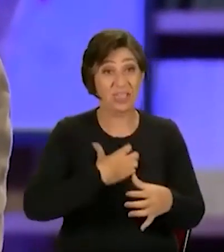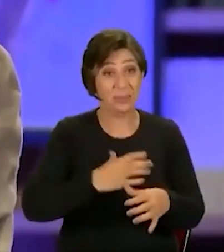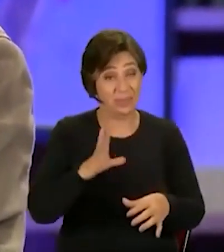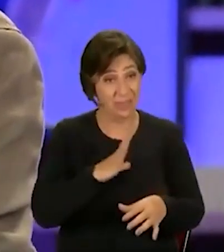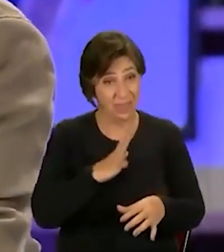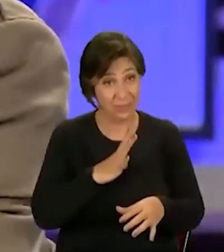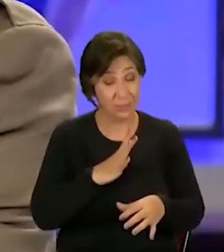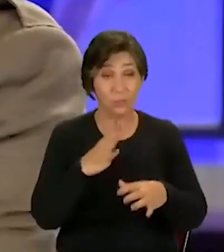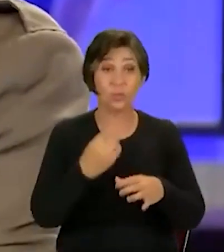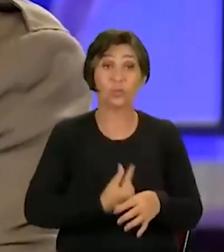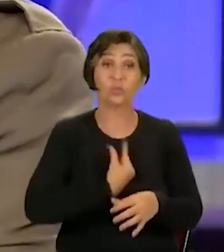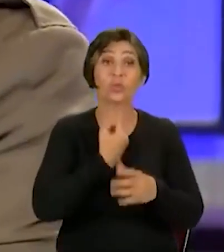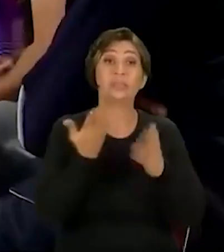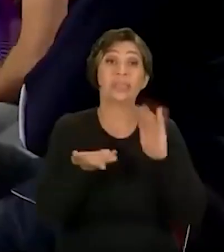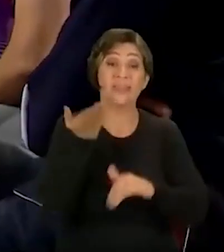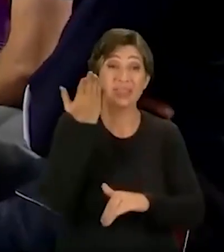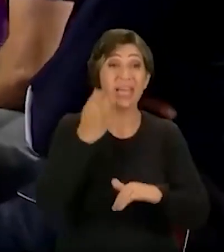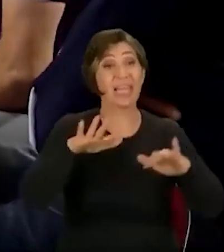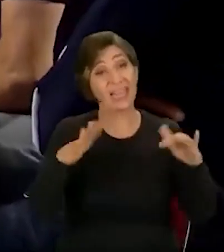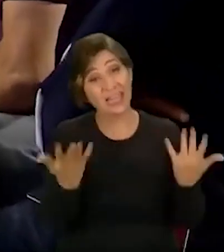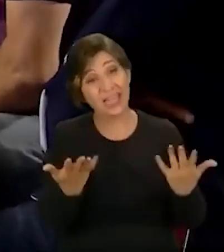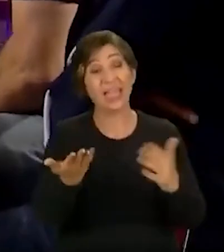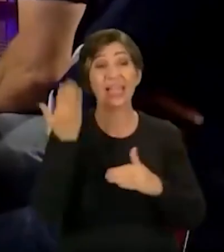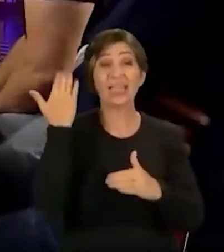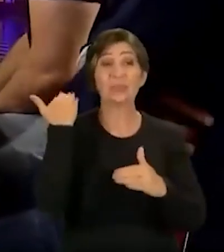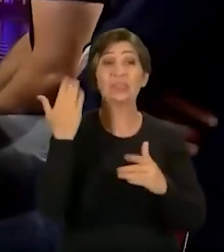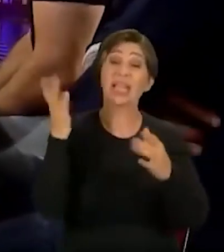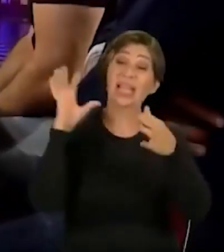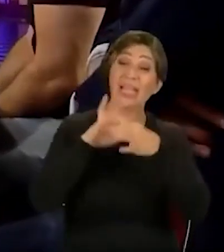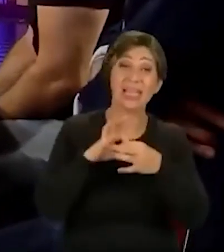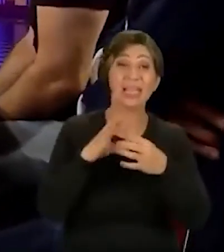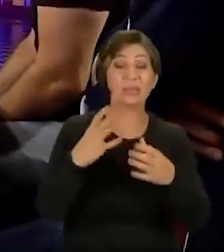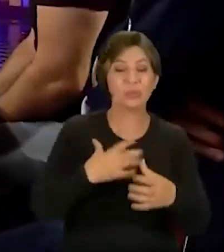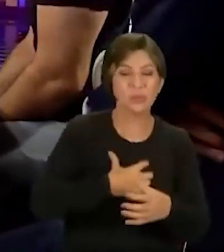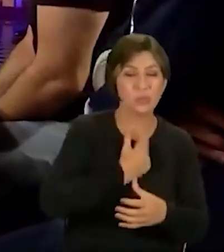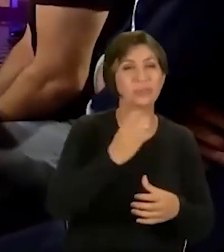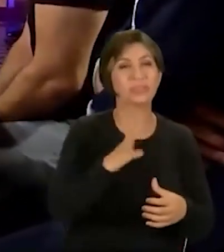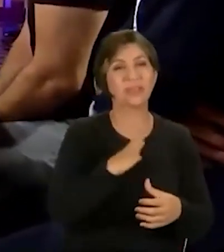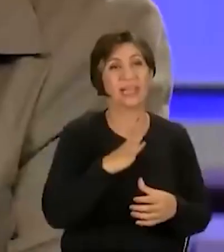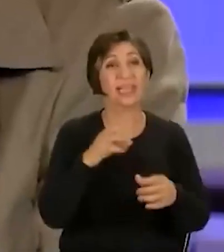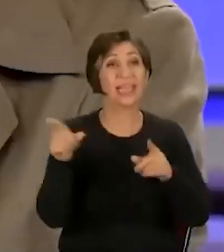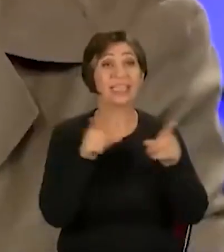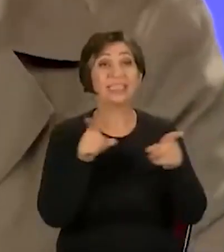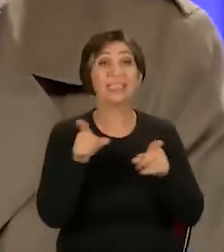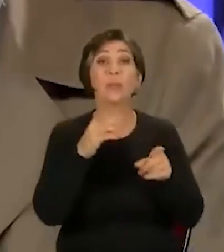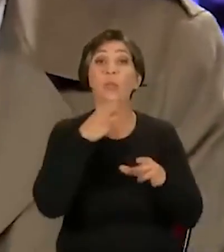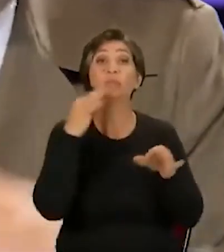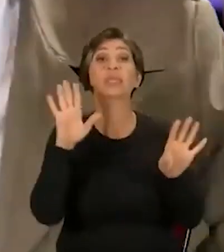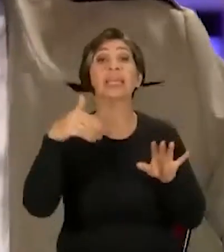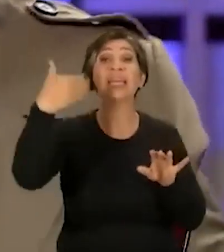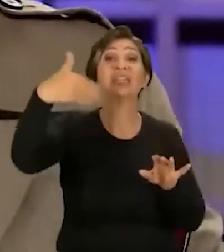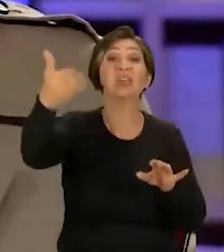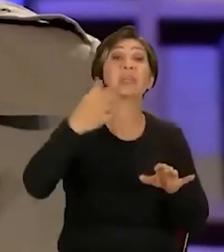var, umutlarımızdan daha fazla. Evet. Ya da geçmişle ilgili yerinmelerimiz var. Ve ikisi de mutlu değil. Gelecek